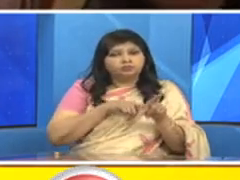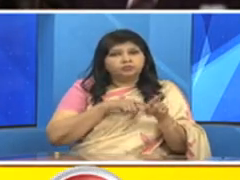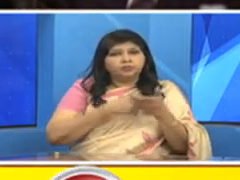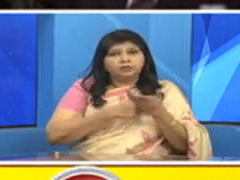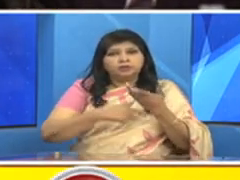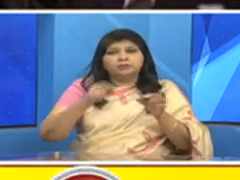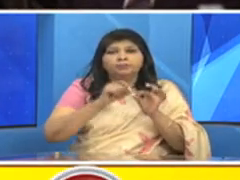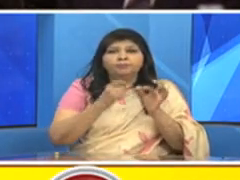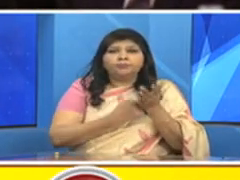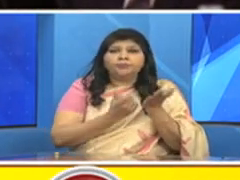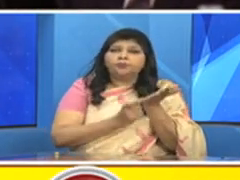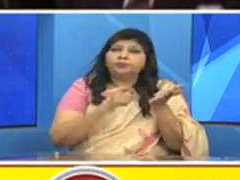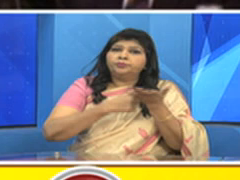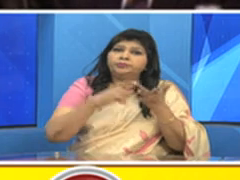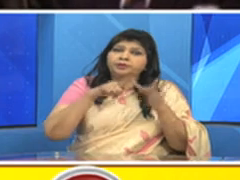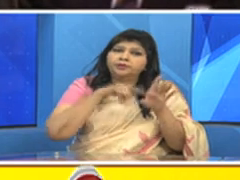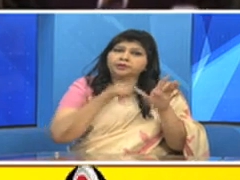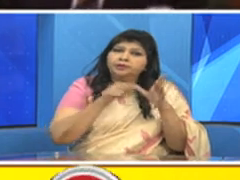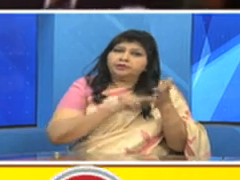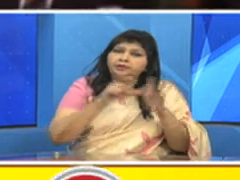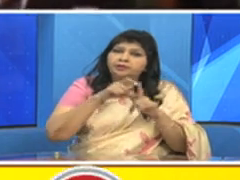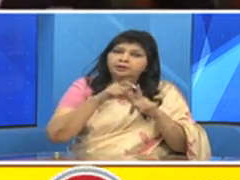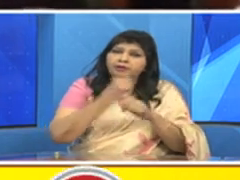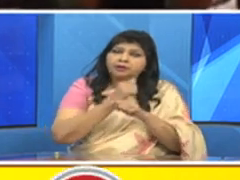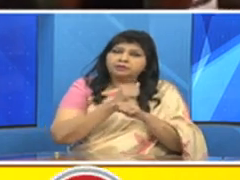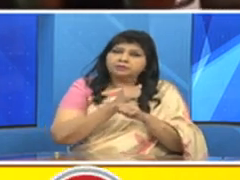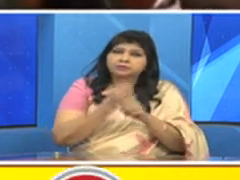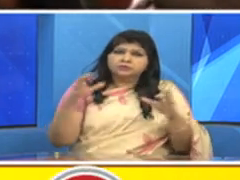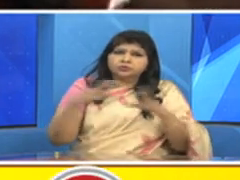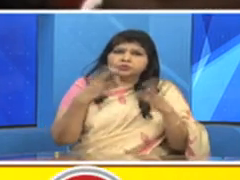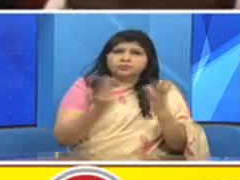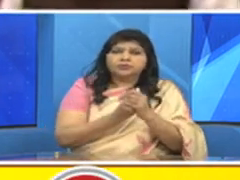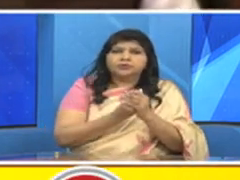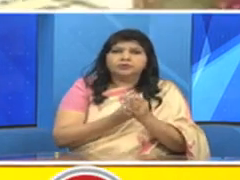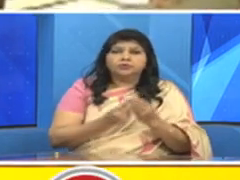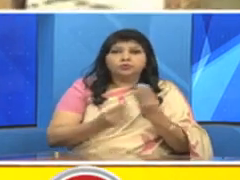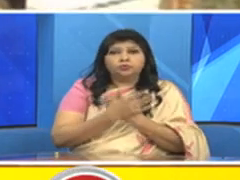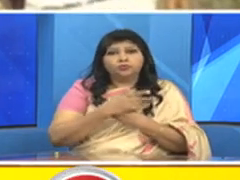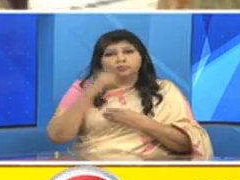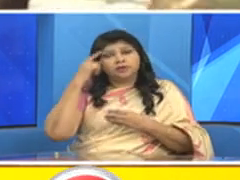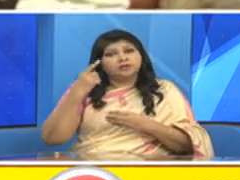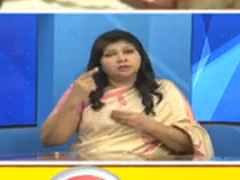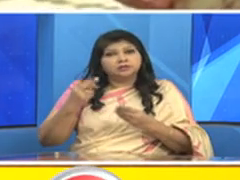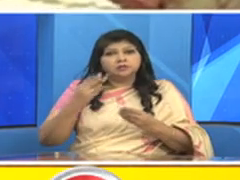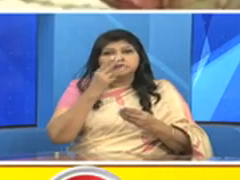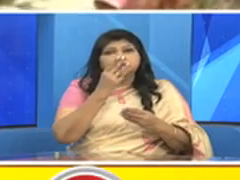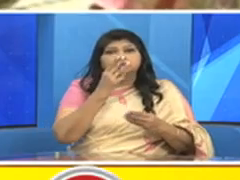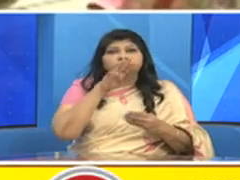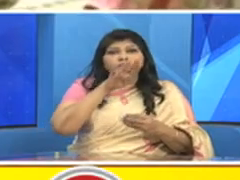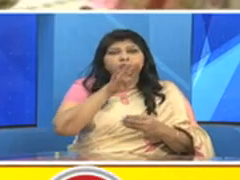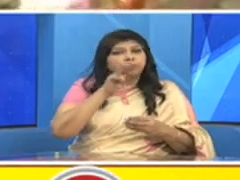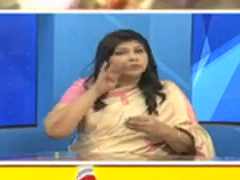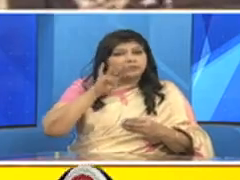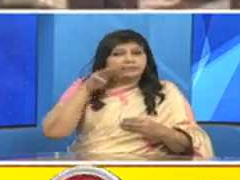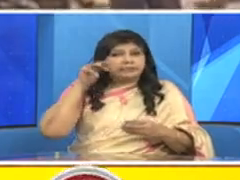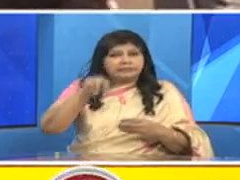ब्रू रियांग समुदाय के जीवन में एक नई आशा और उम्मीद की किरण लेकर आया। करीब 34,000 ब्रू